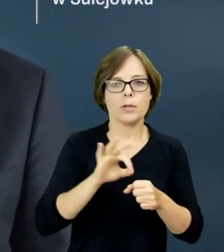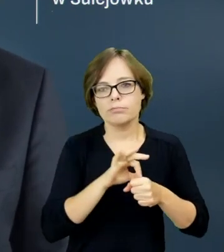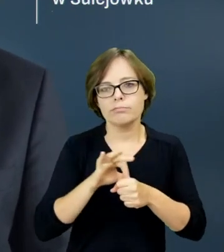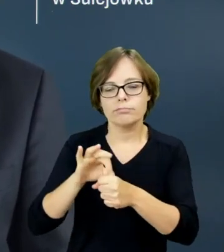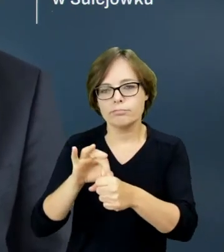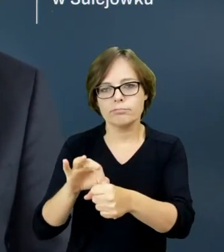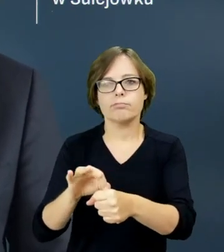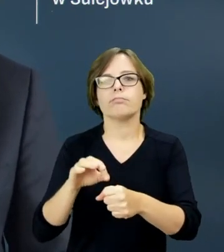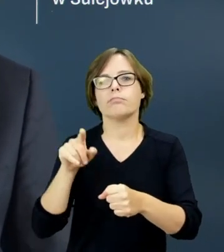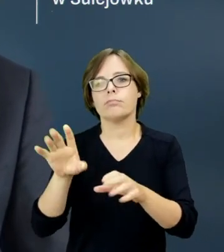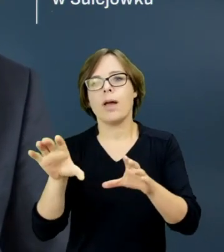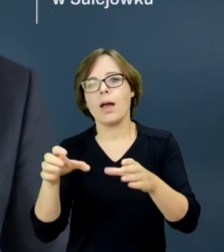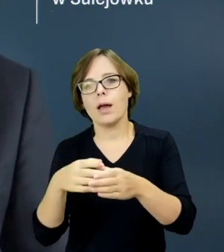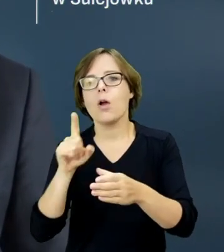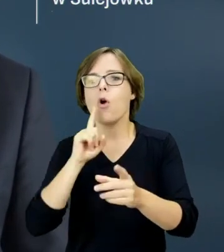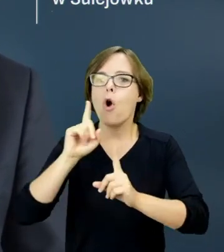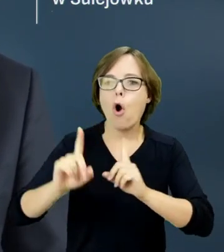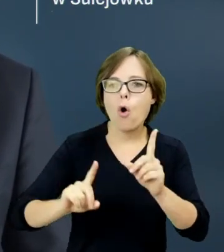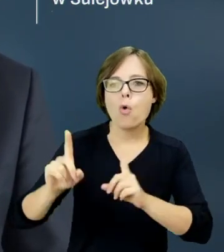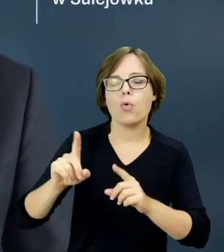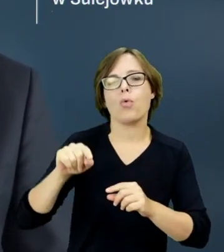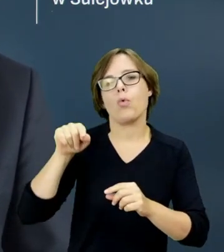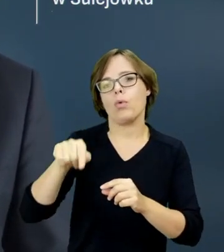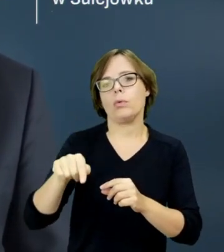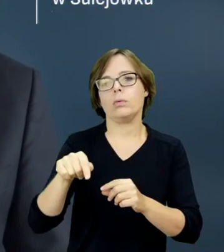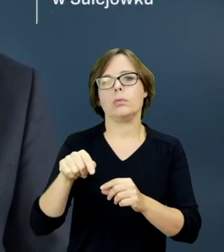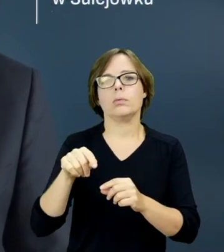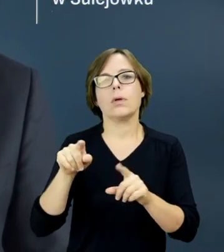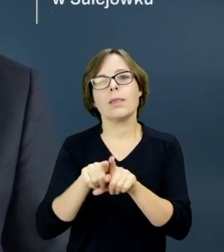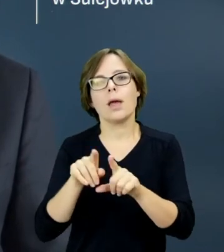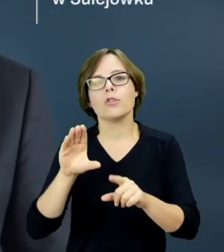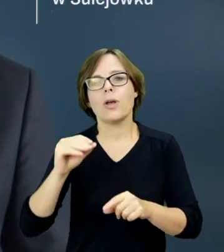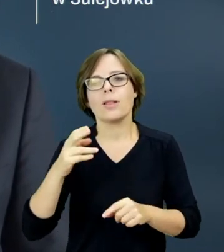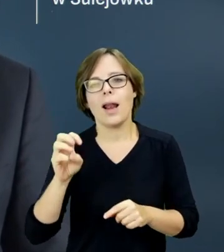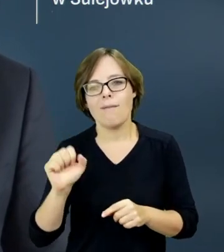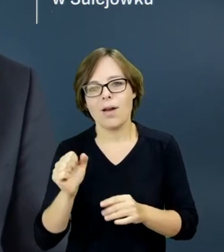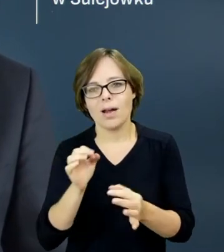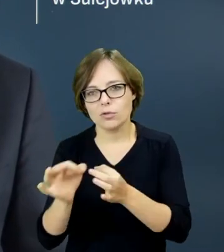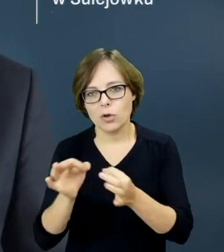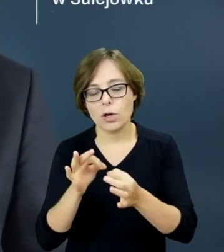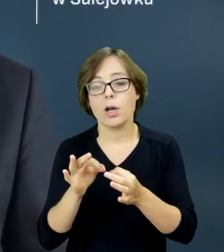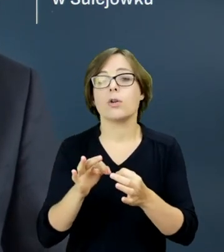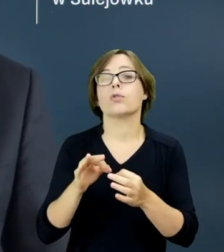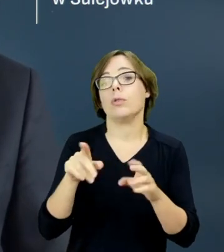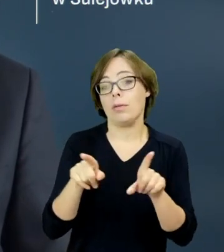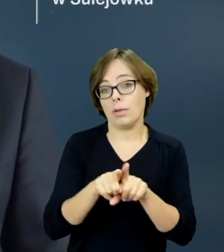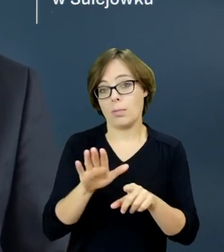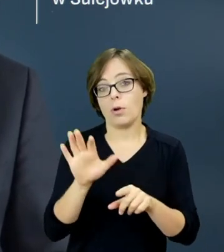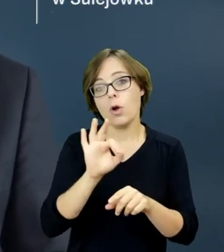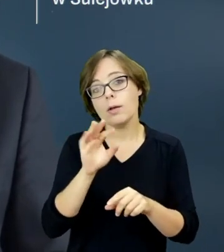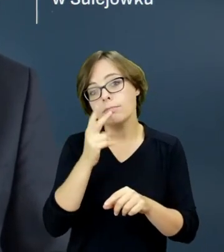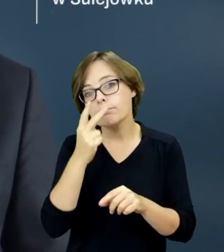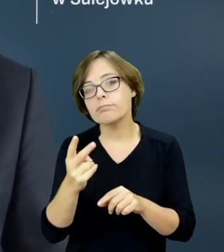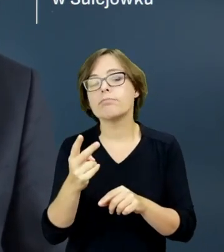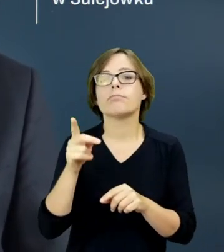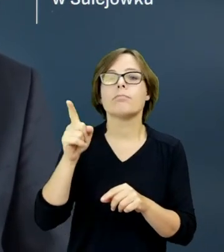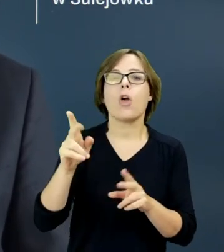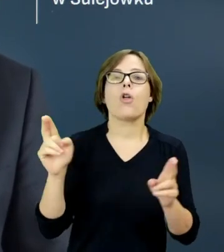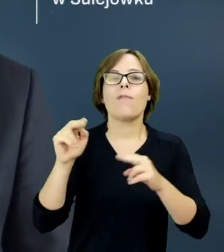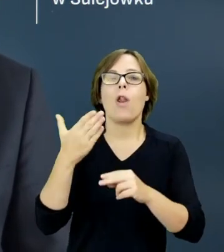do ogrodu. Będziecie mieli również okazję zobaczyć dworek Milusin na ostatnim